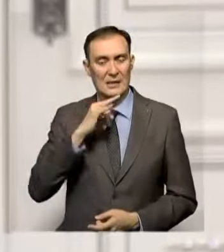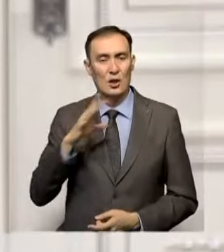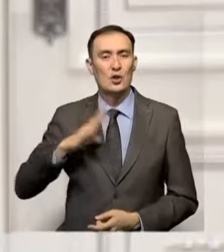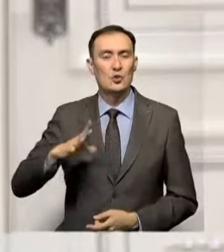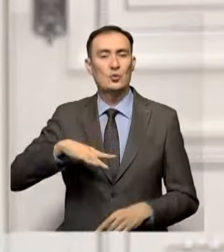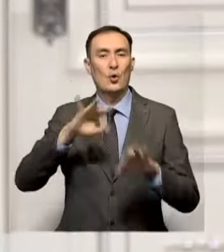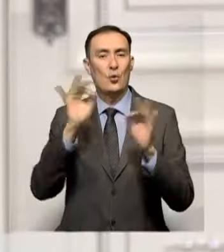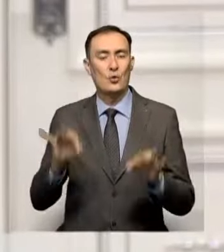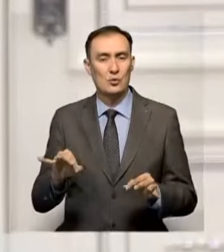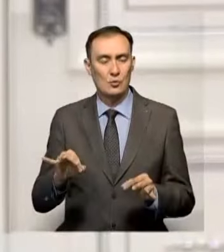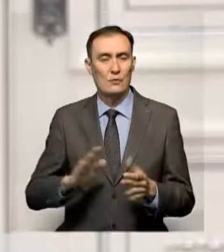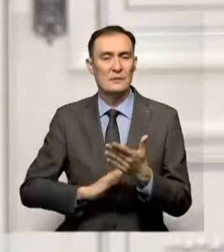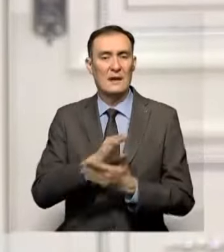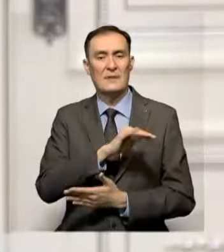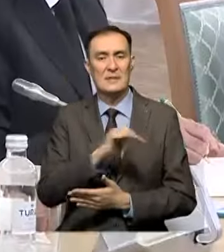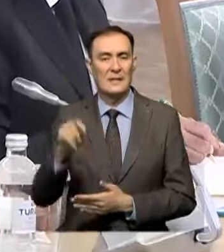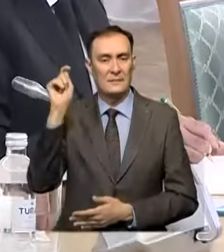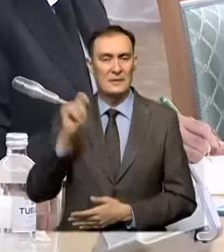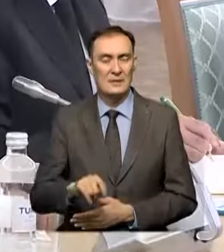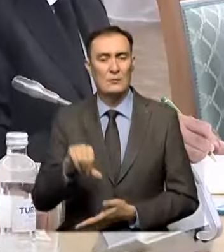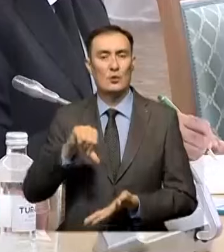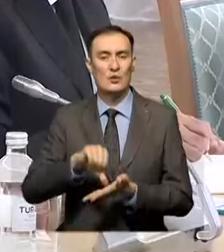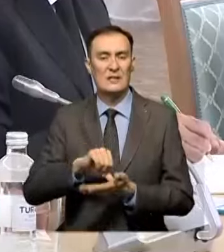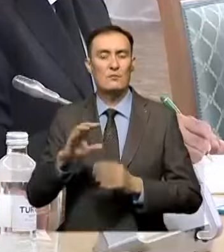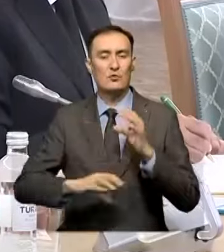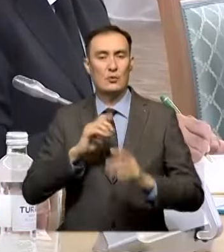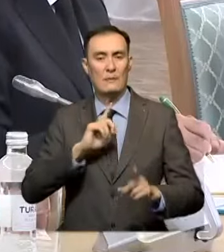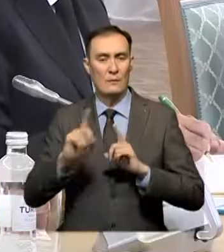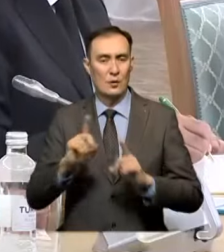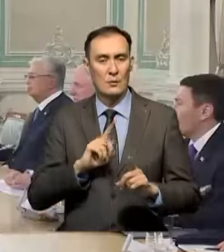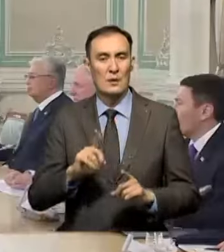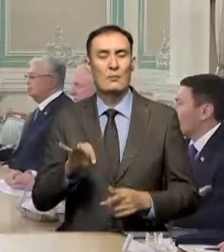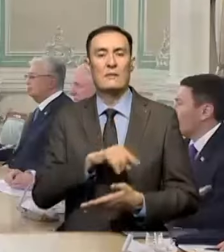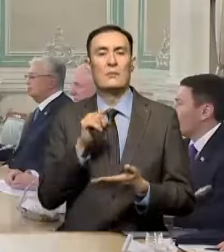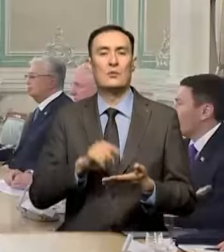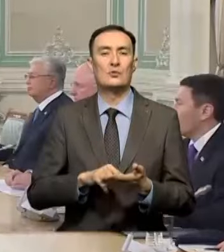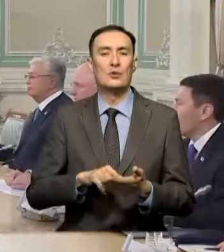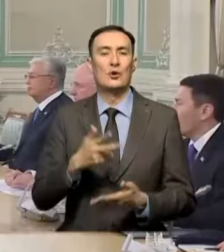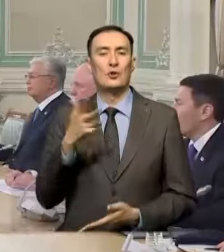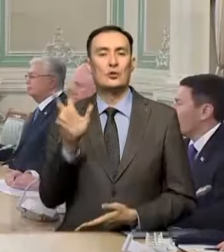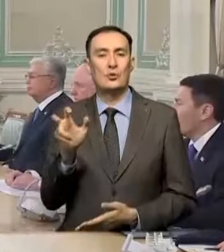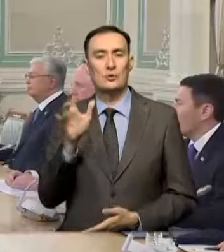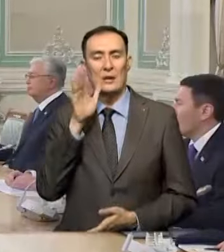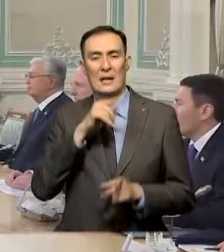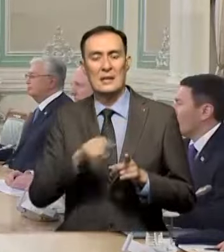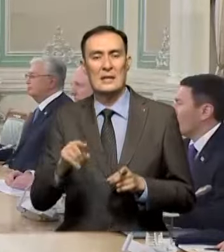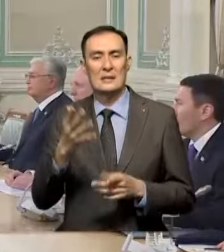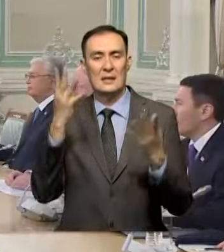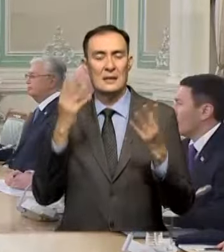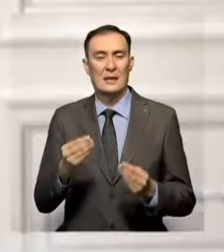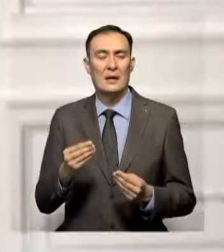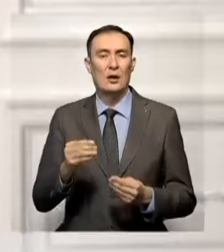ждут осенью в Ашхабаде с официальным визитом и для участия в международном форуме по случаю 300-летия со дня